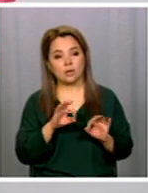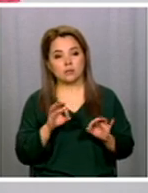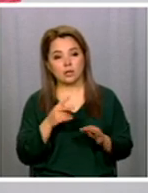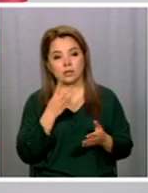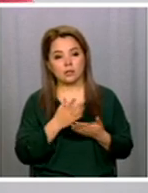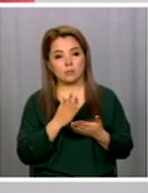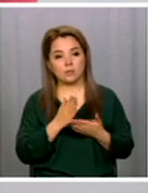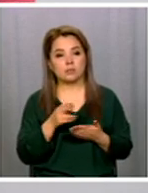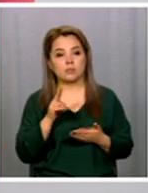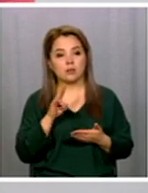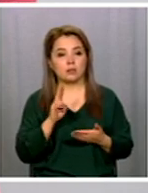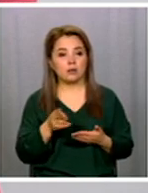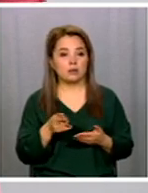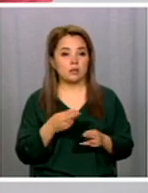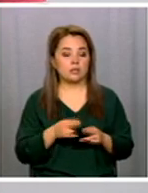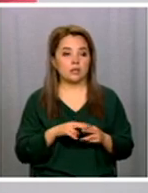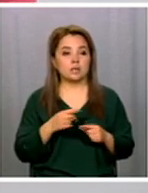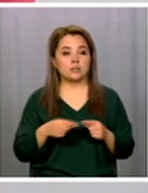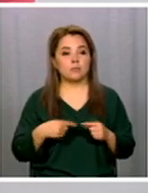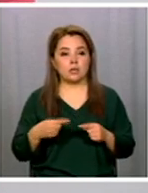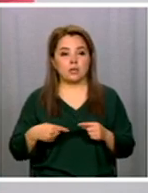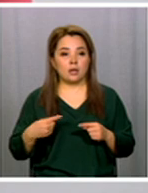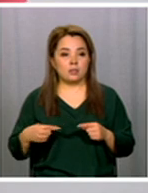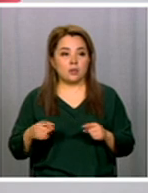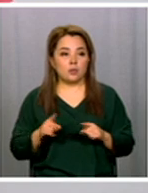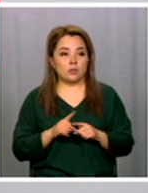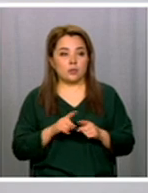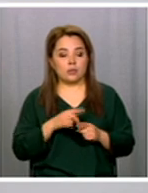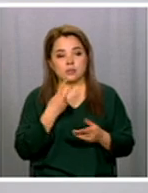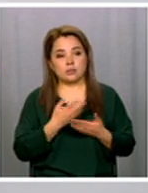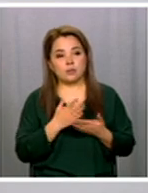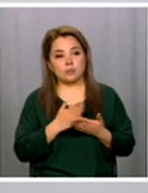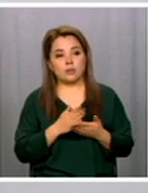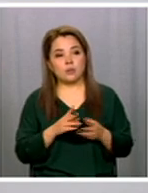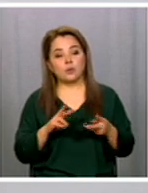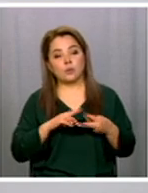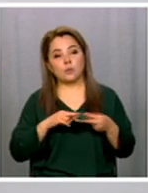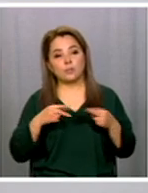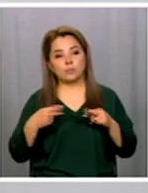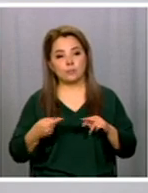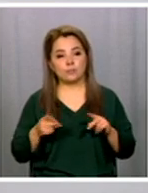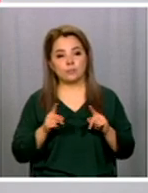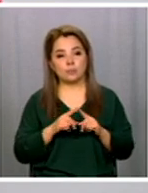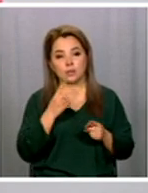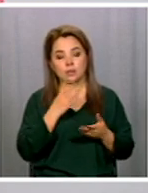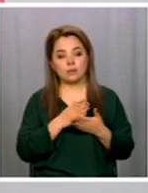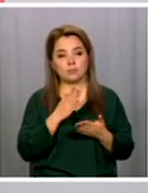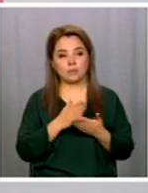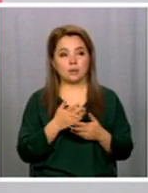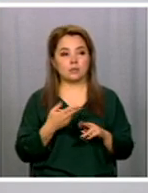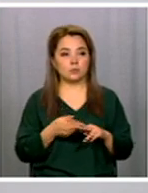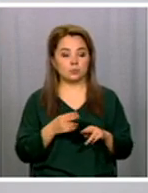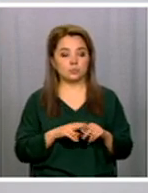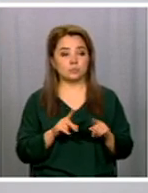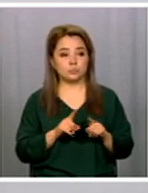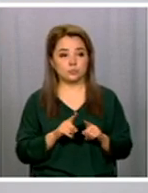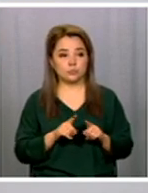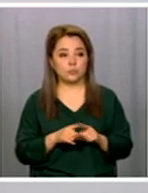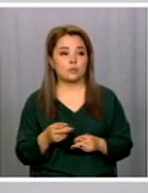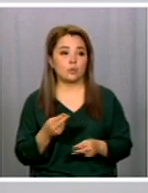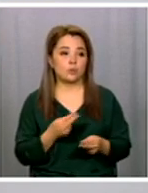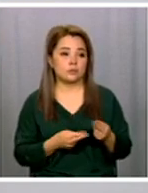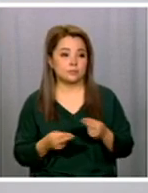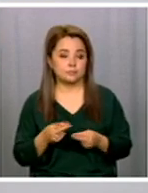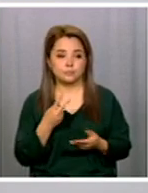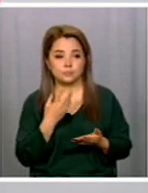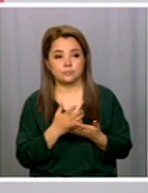Яғни ДНК спираль тәрізді шиыршықталған қос тізбектен тұрады. Ондағы суретте